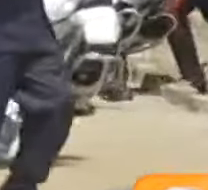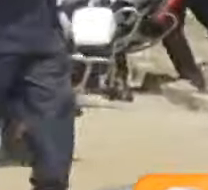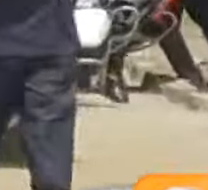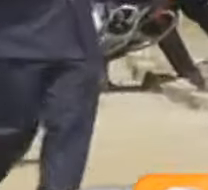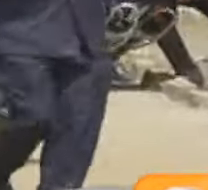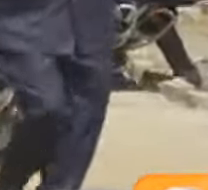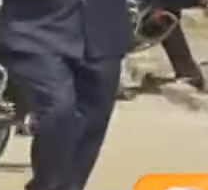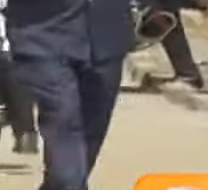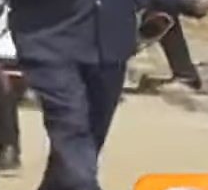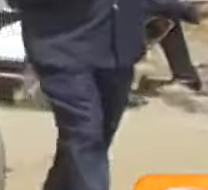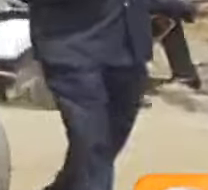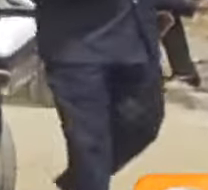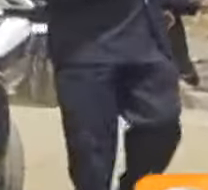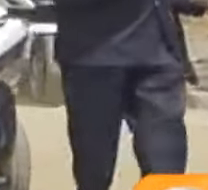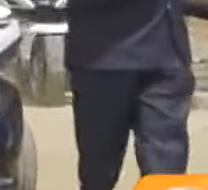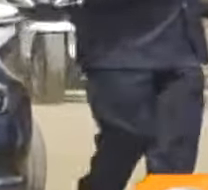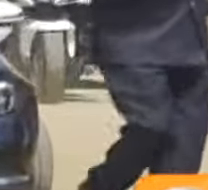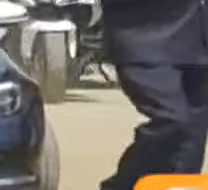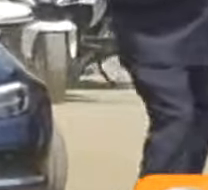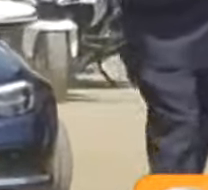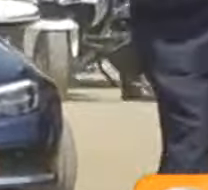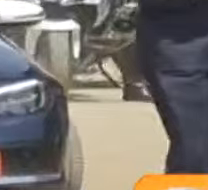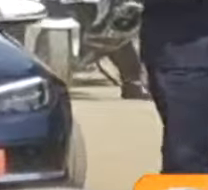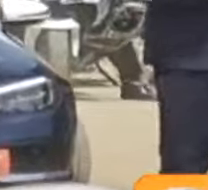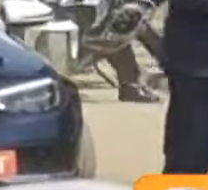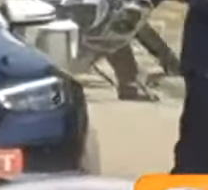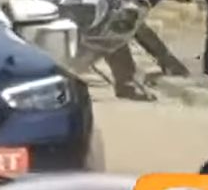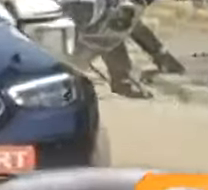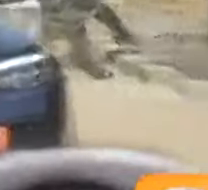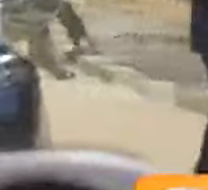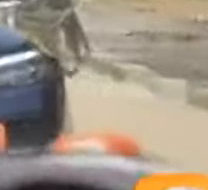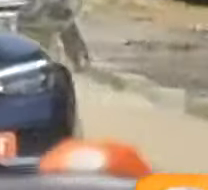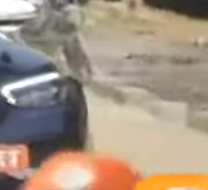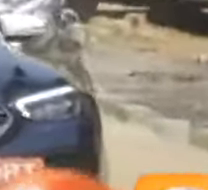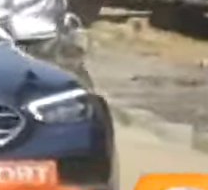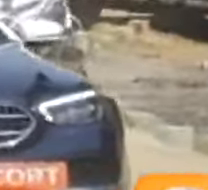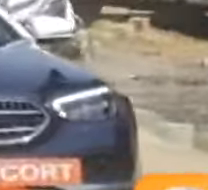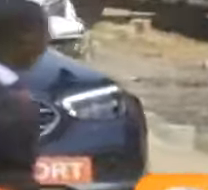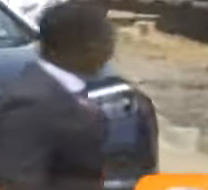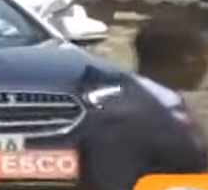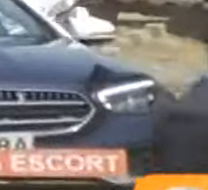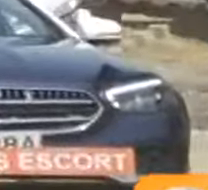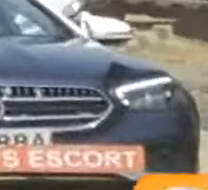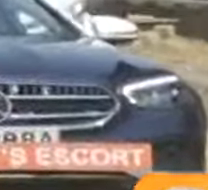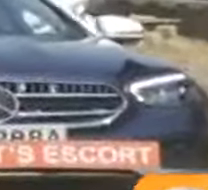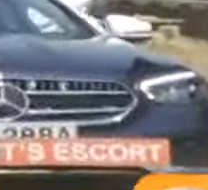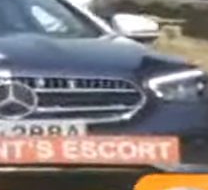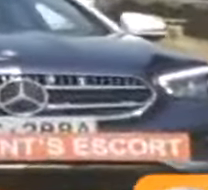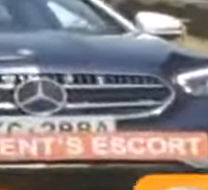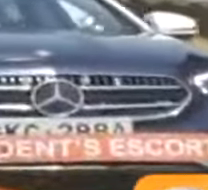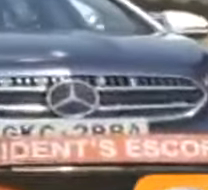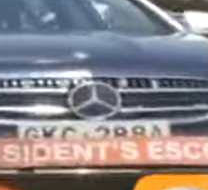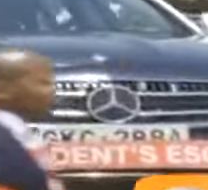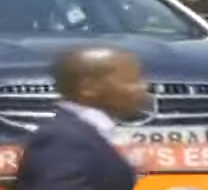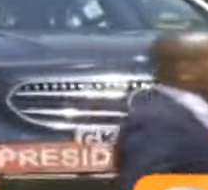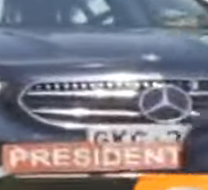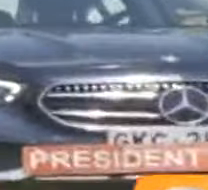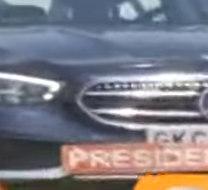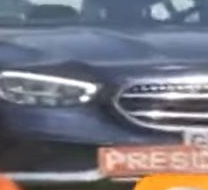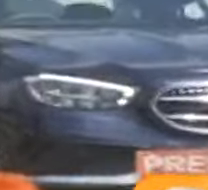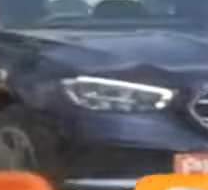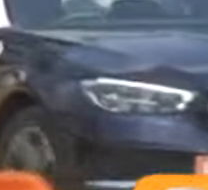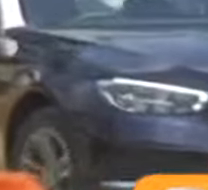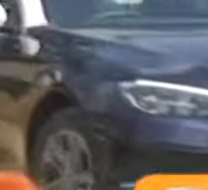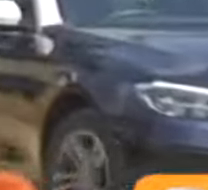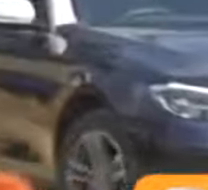kuweza kufumukana mali hapa. Kwako Gitone. Asante sana, nitaomba tuweze kumkubalia Mheshimiwa